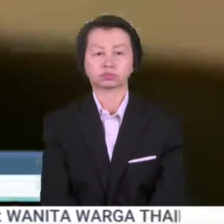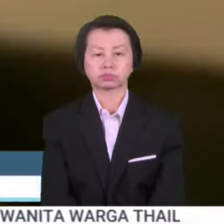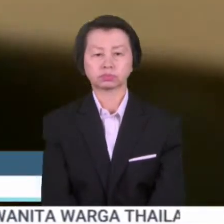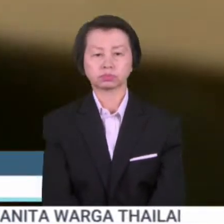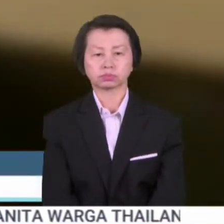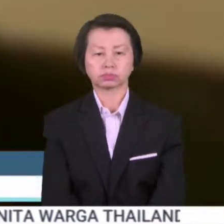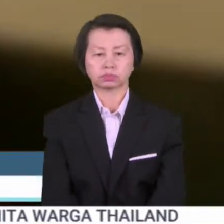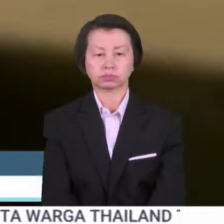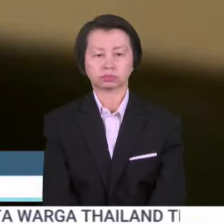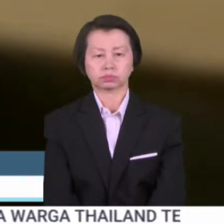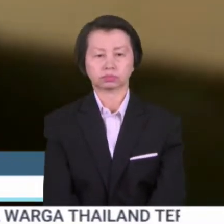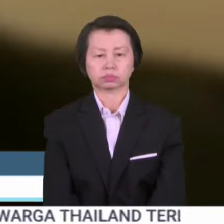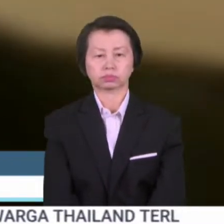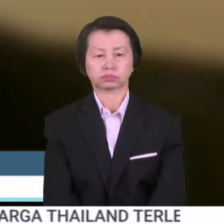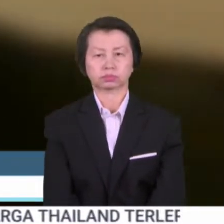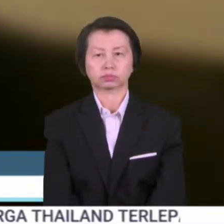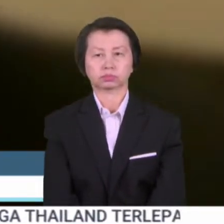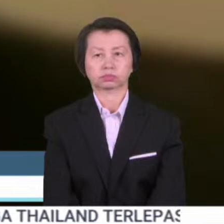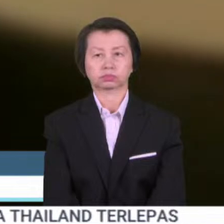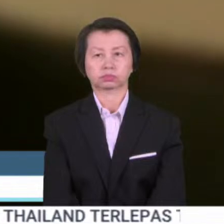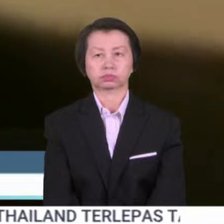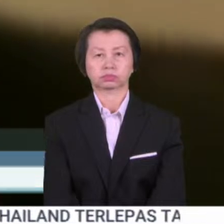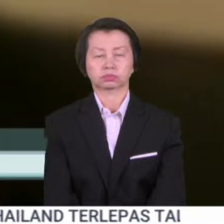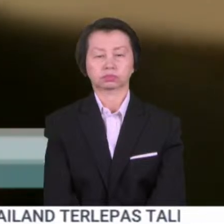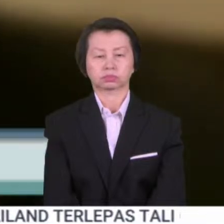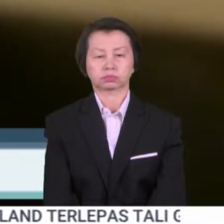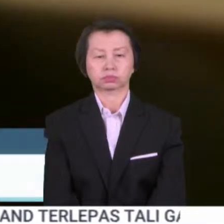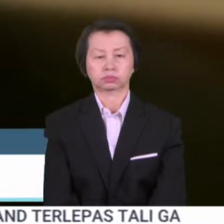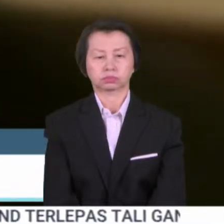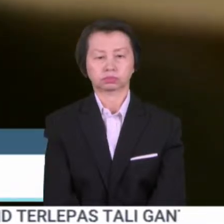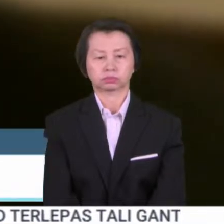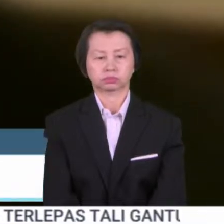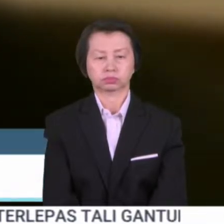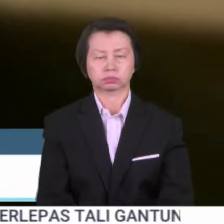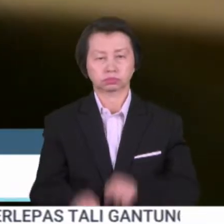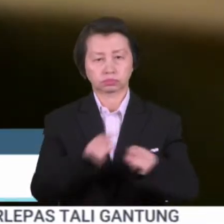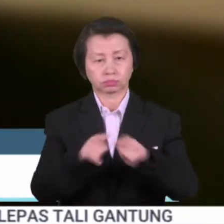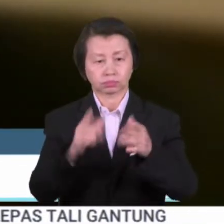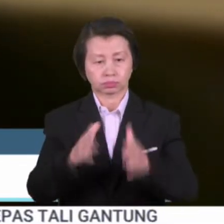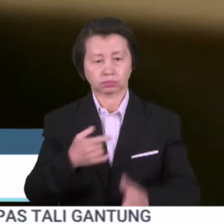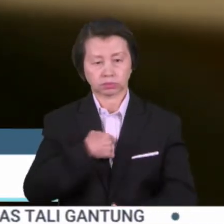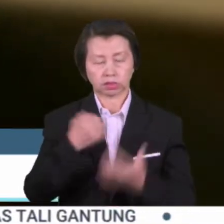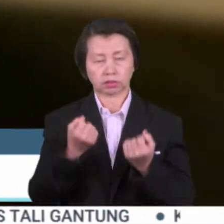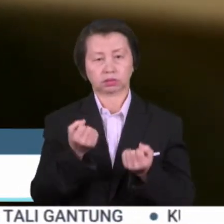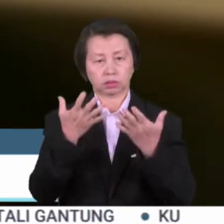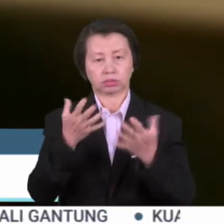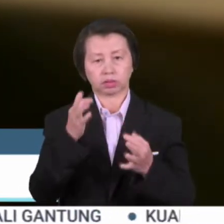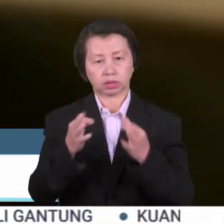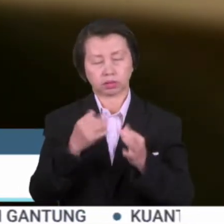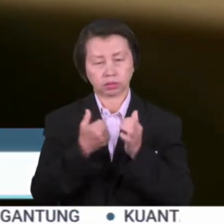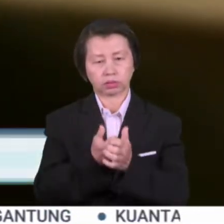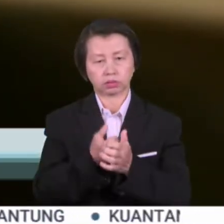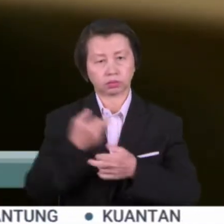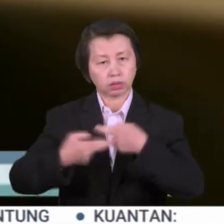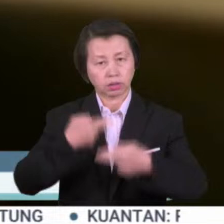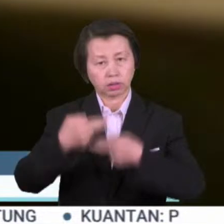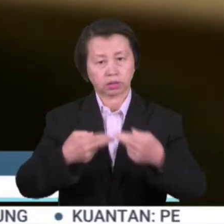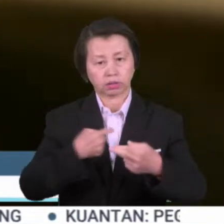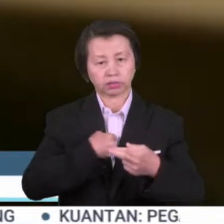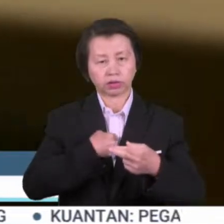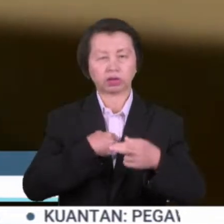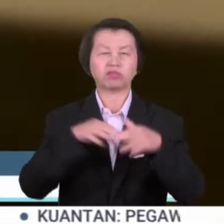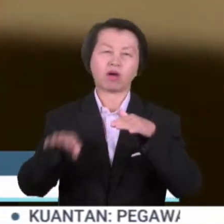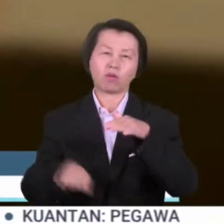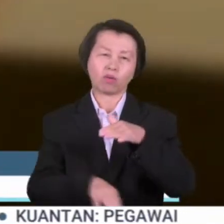serta pencabar utama saya bagi saya ramai sebab kalau ikutkaning saya